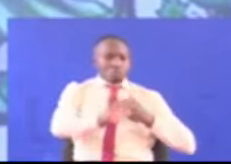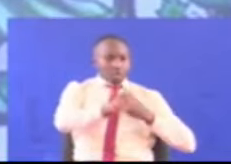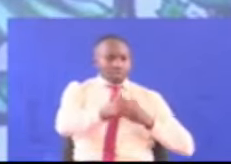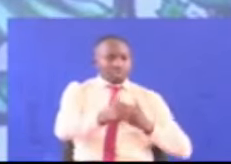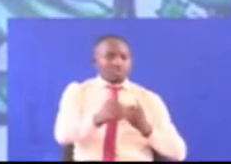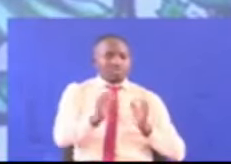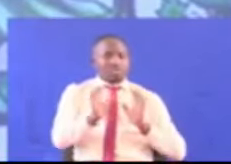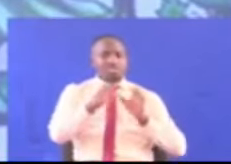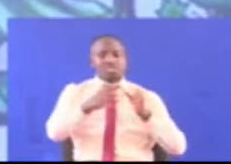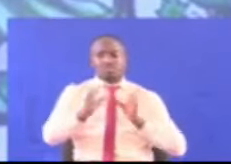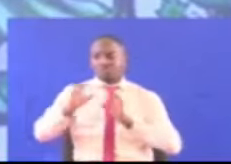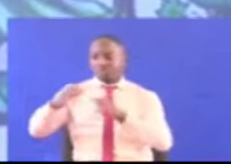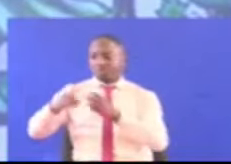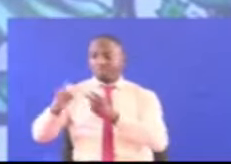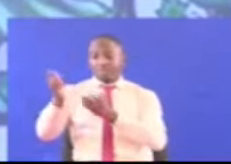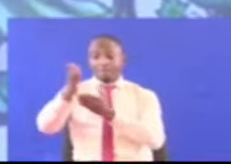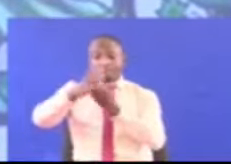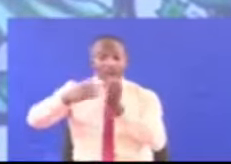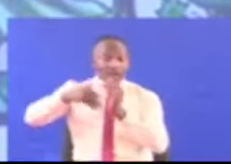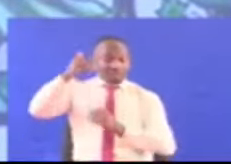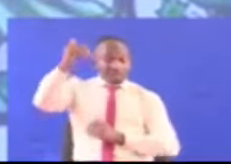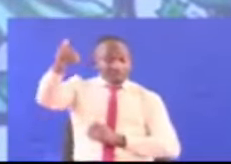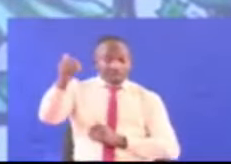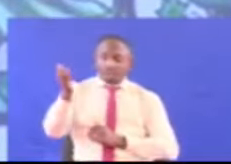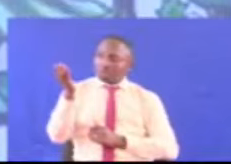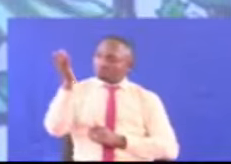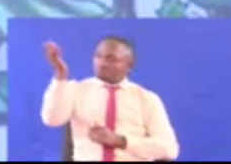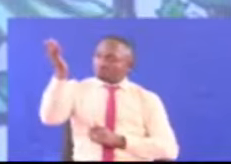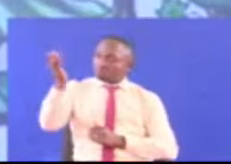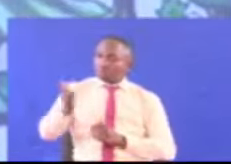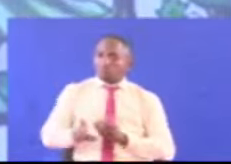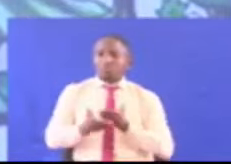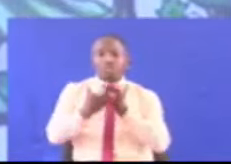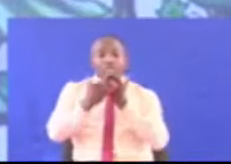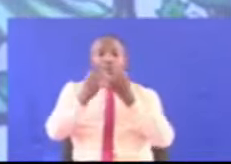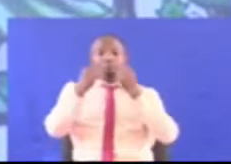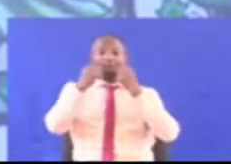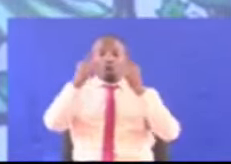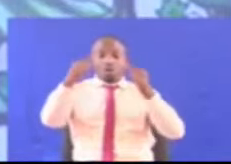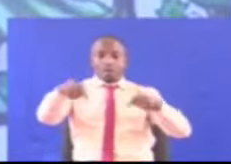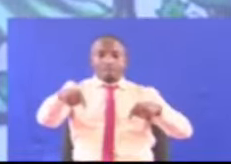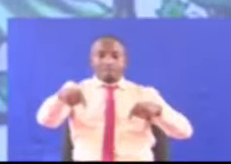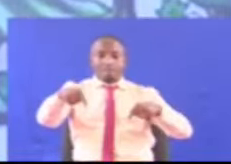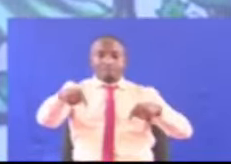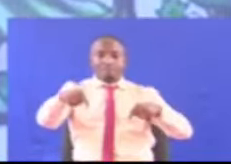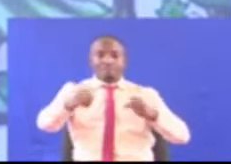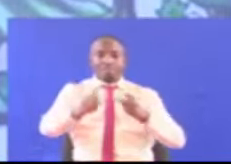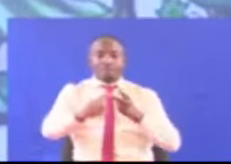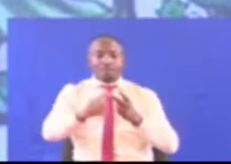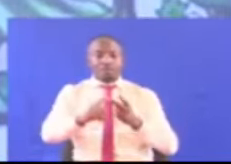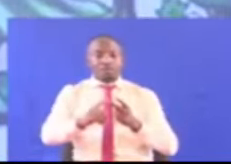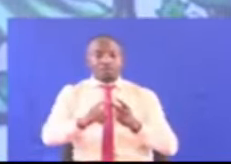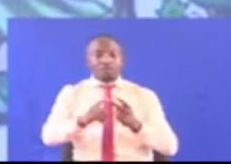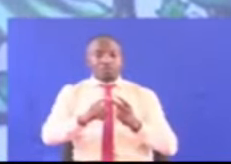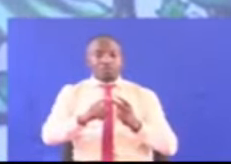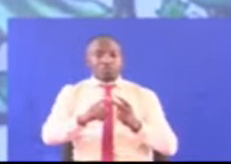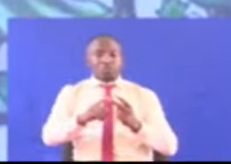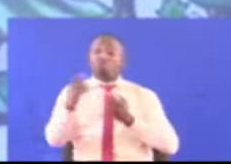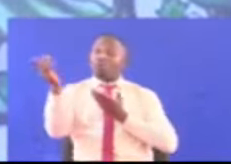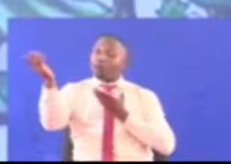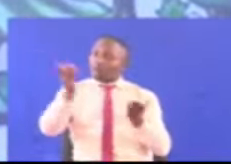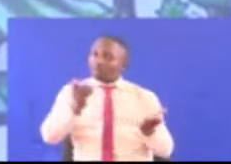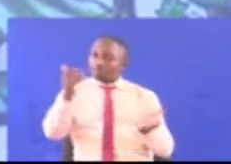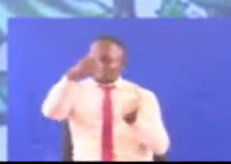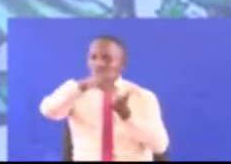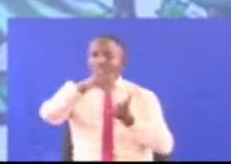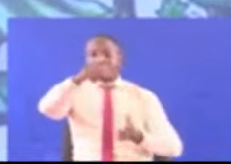hii. Baadhi yao huko mbele Mungu akitujalia pengine mtawaona, mtawasikia tukiwa tumewakaribisha